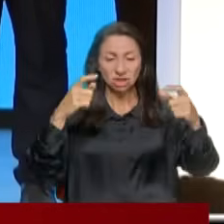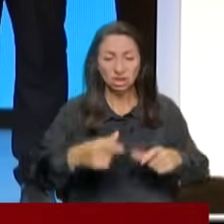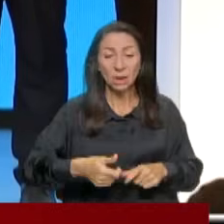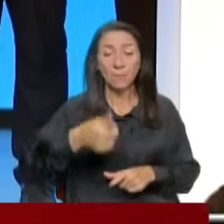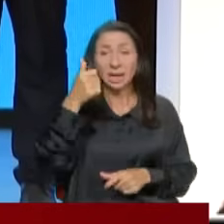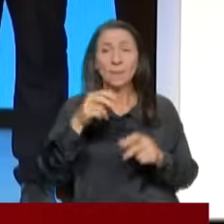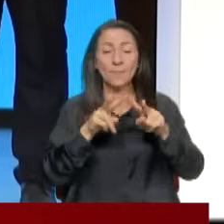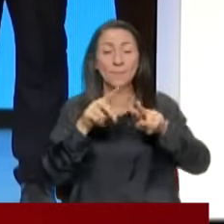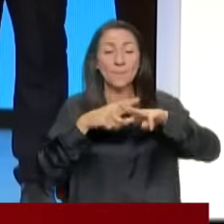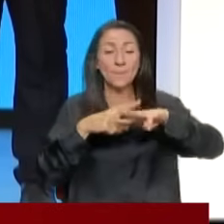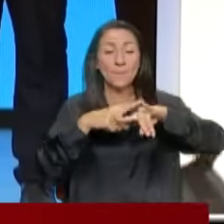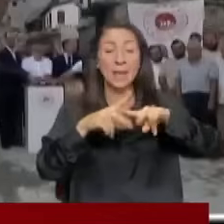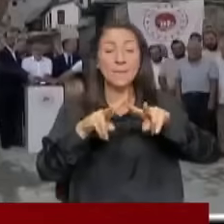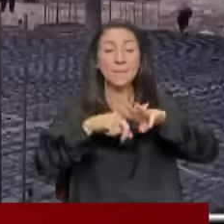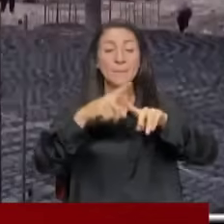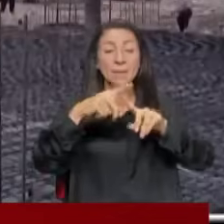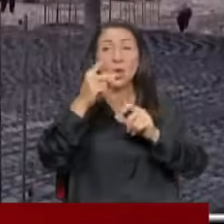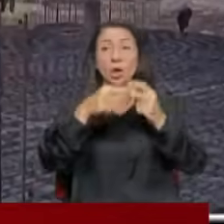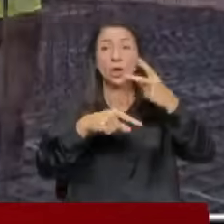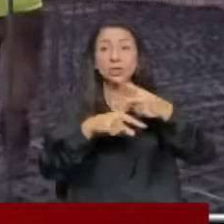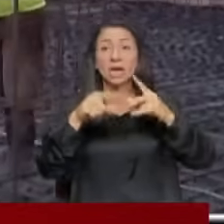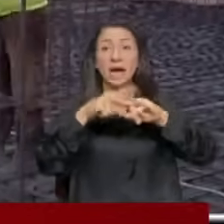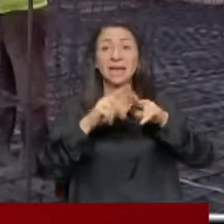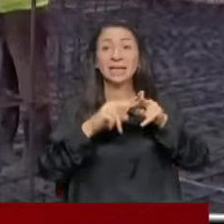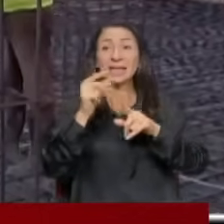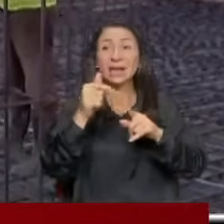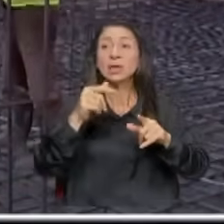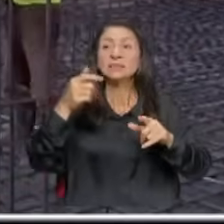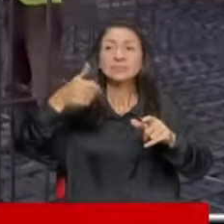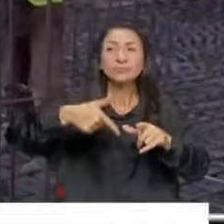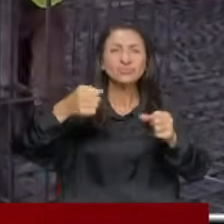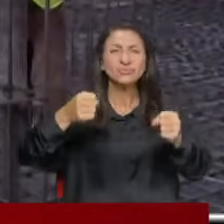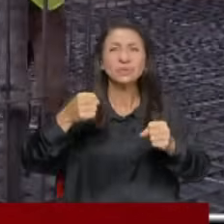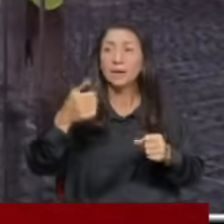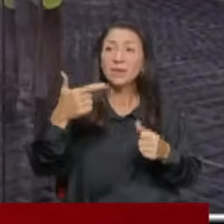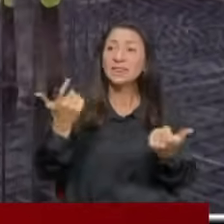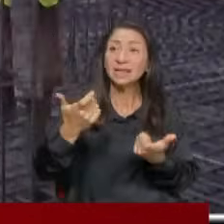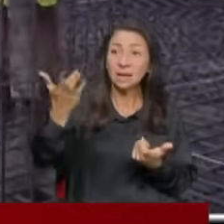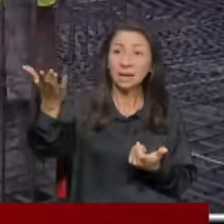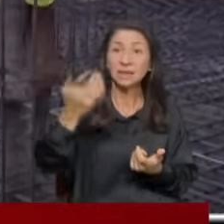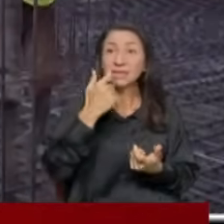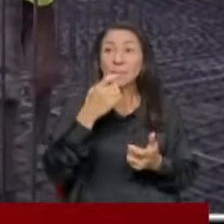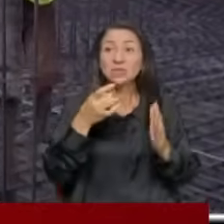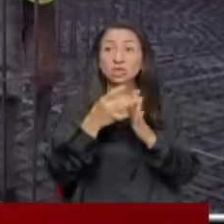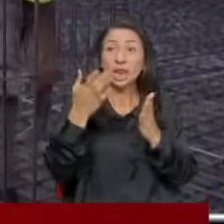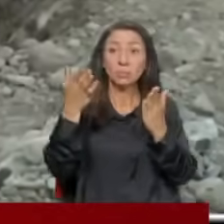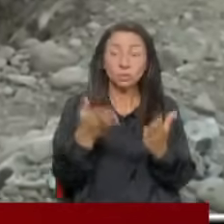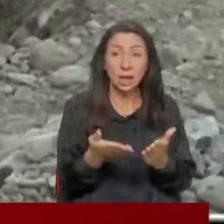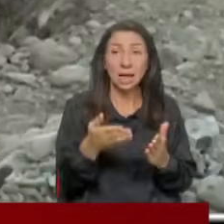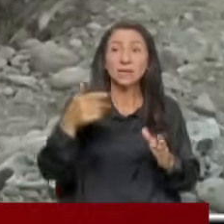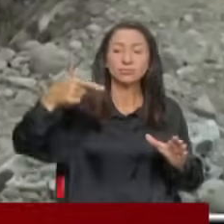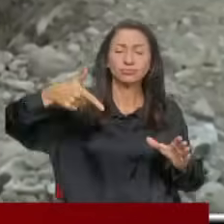şehircilik bakanı Mehmet özhaseki'ydi hani muhalefet diyor ya beton filan nerede Demir Çelikler Burada